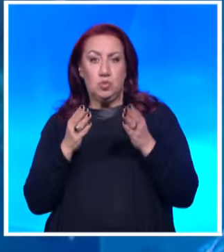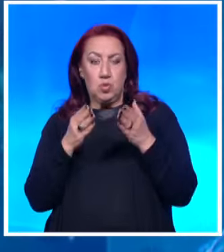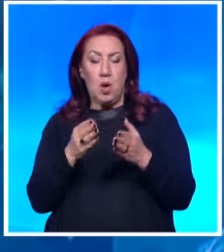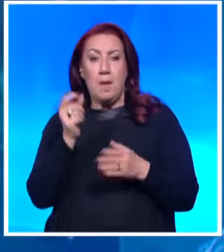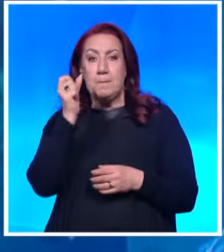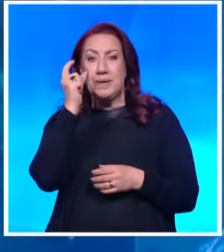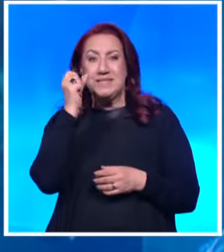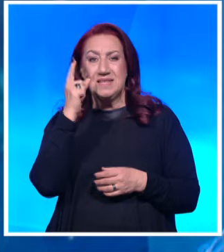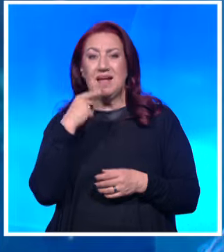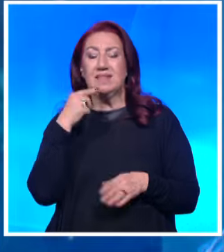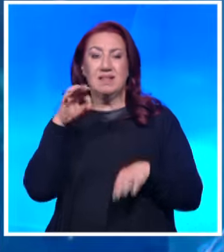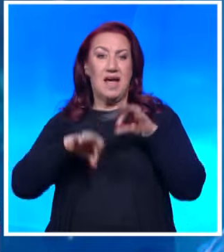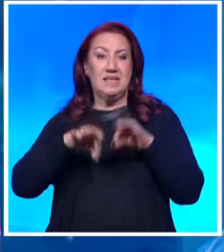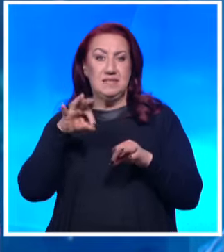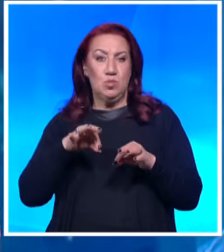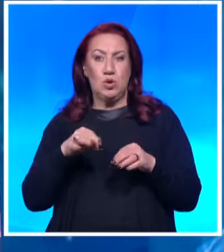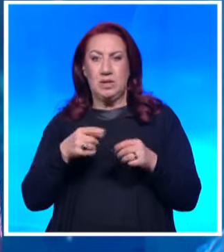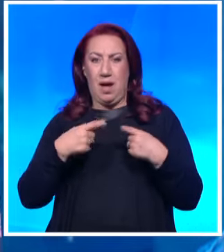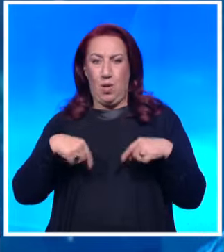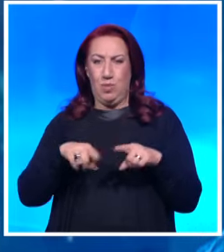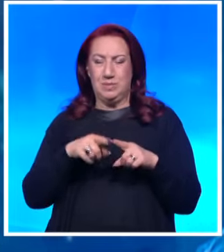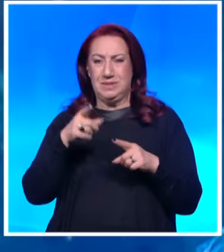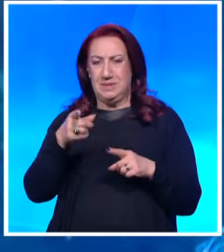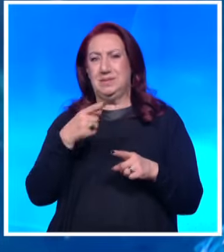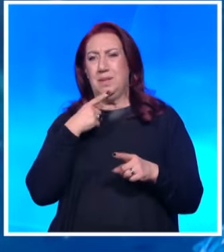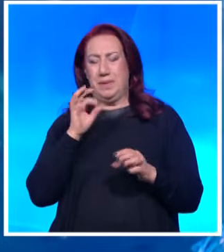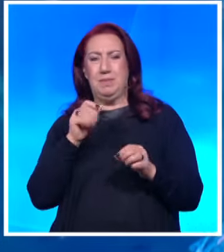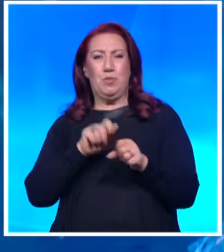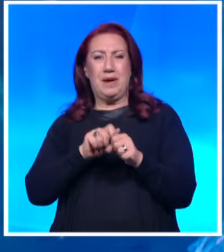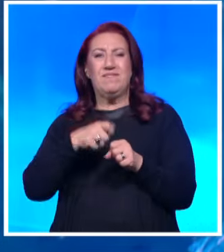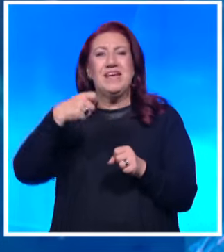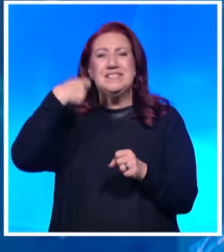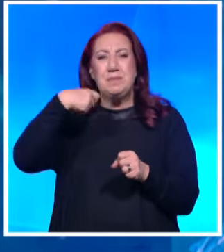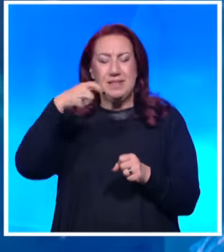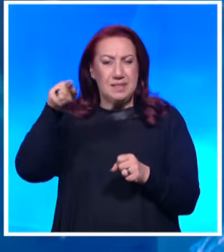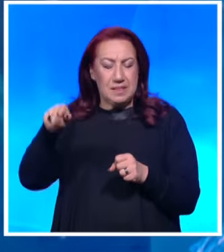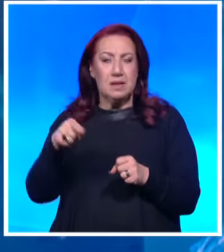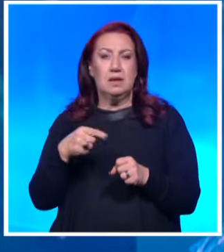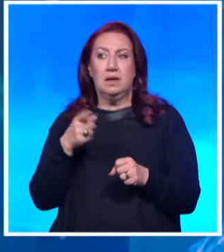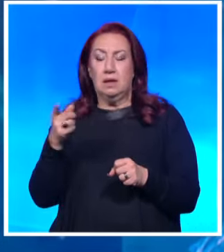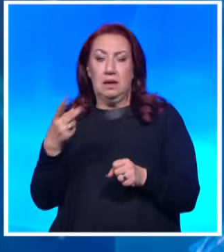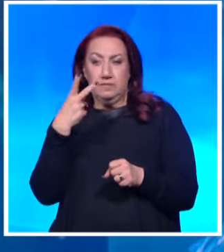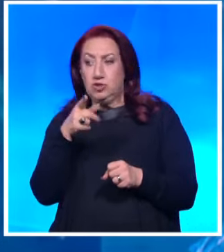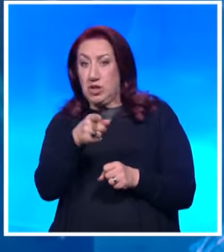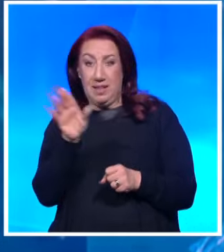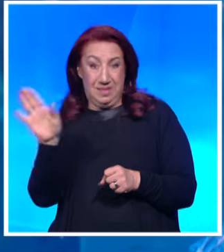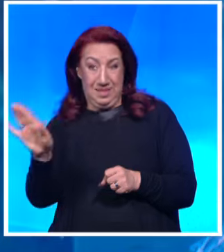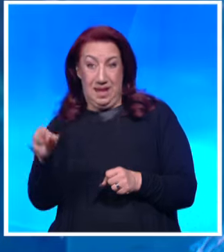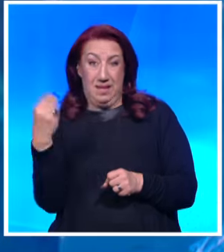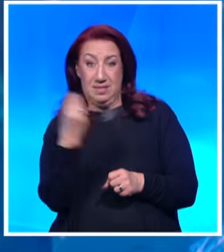които са тревожни резултатите, които са произвели водачи, които са допуснали прекалено много голям брой произшествия. Те